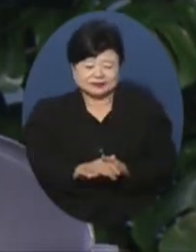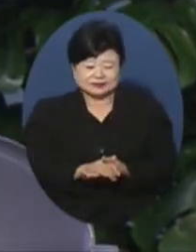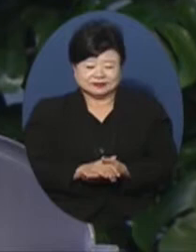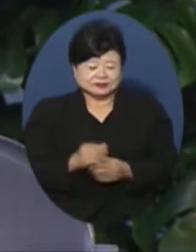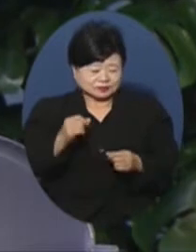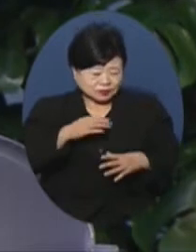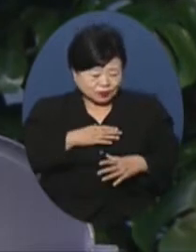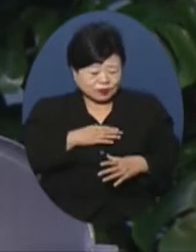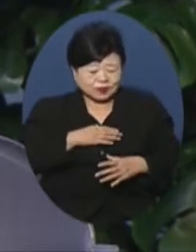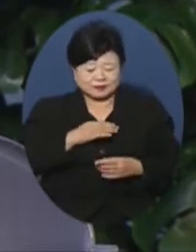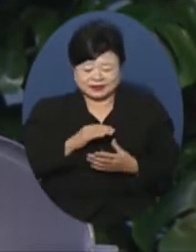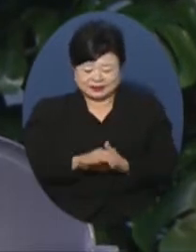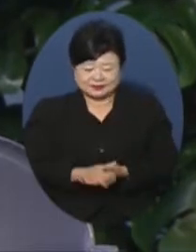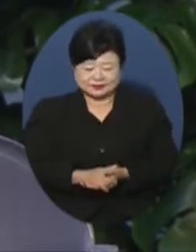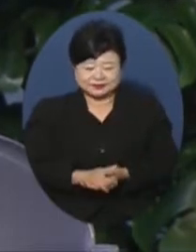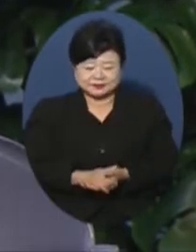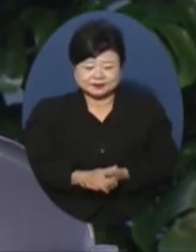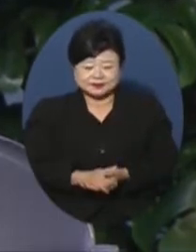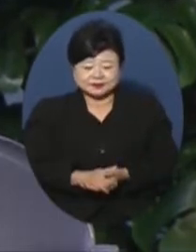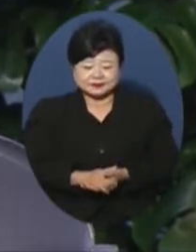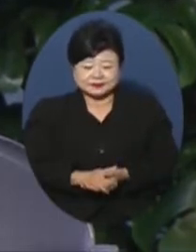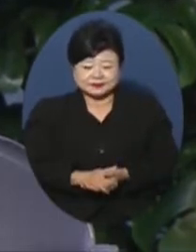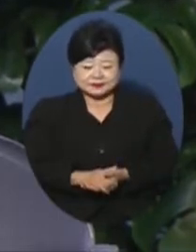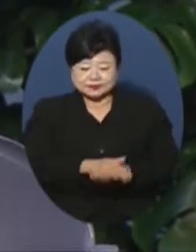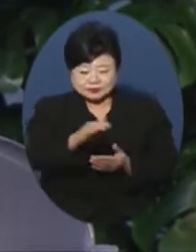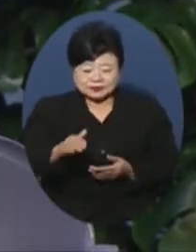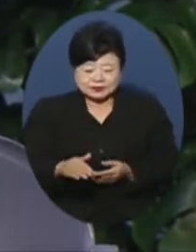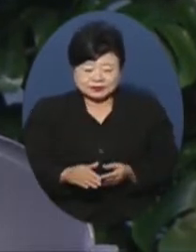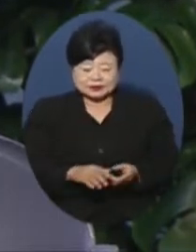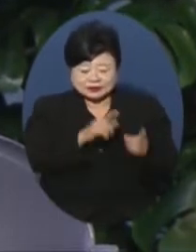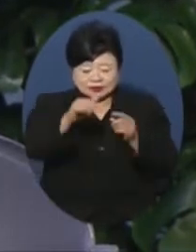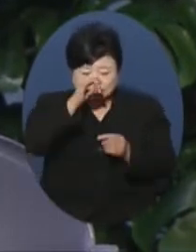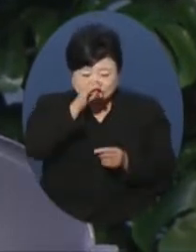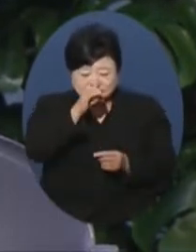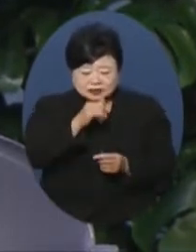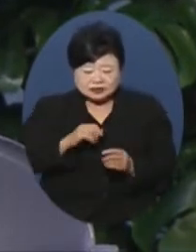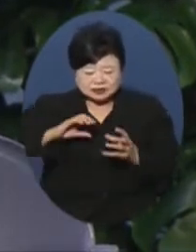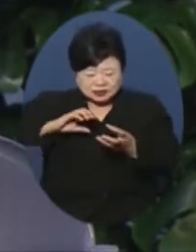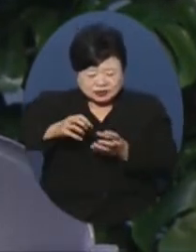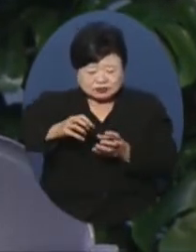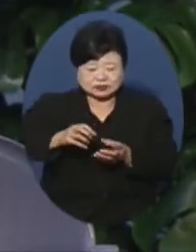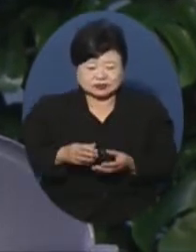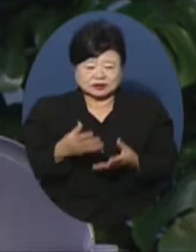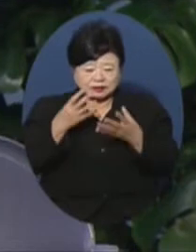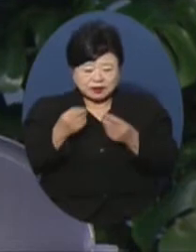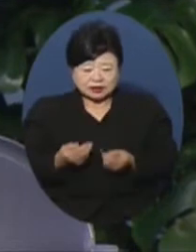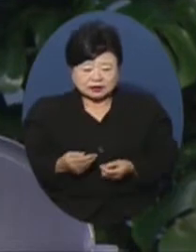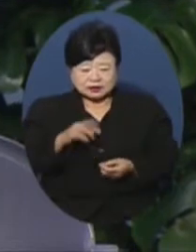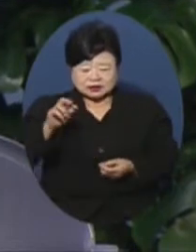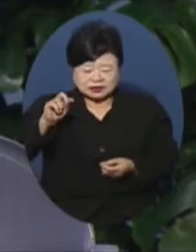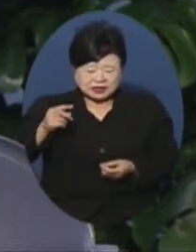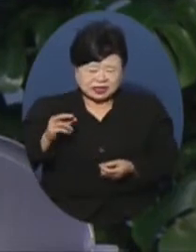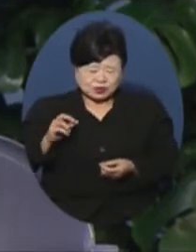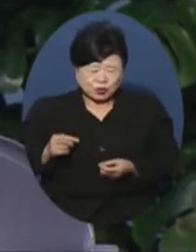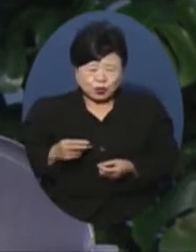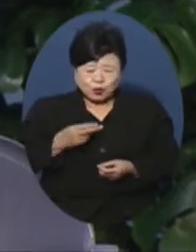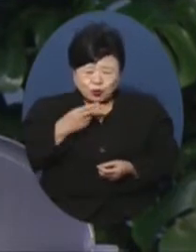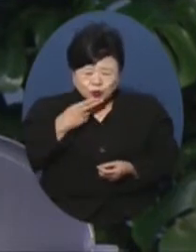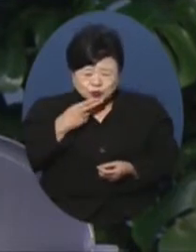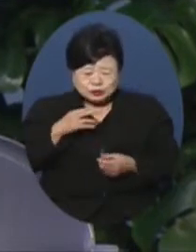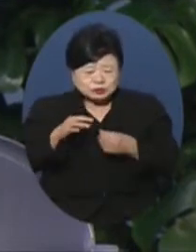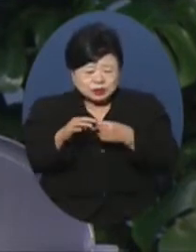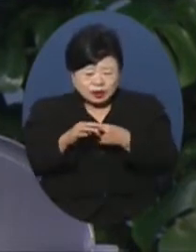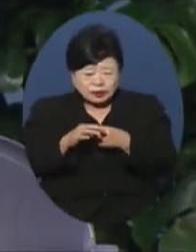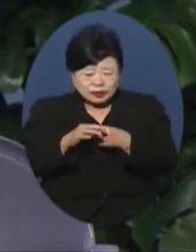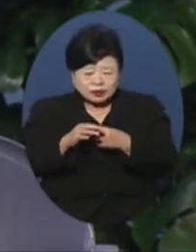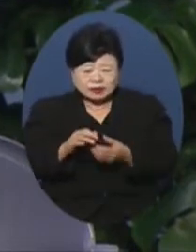보면 놀라지 않을 수가 없습니다. 우리가 살고 있는 지구에 만약 산소가 지금보다